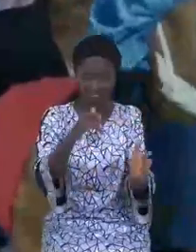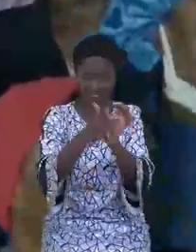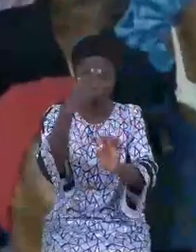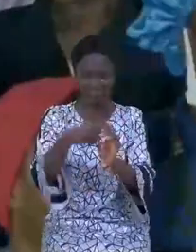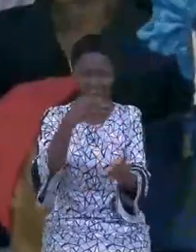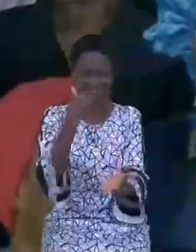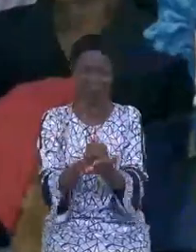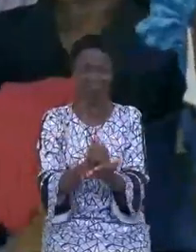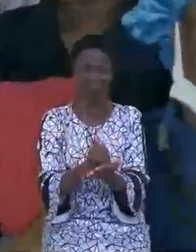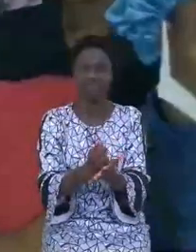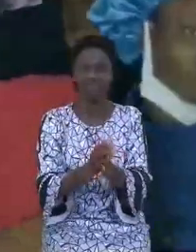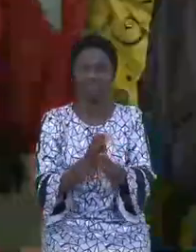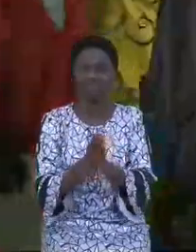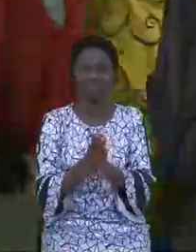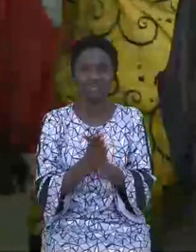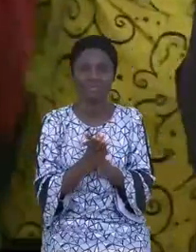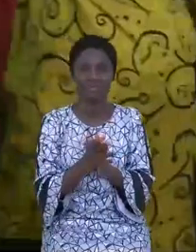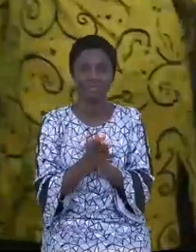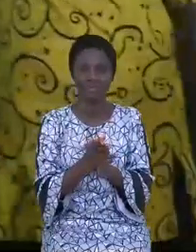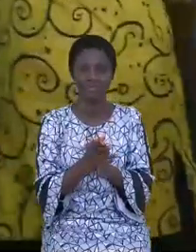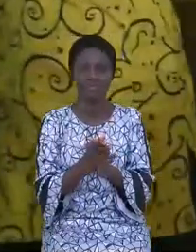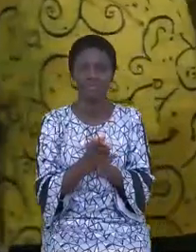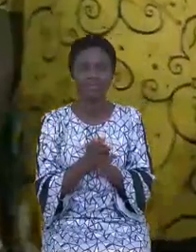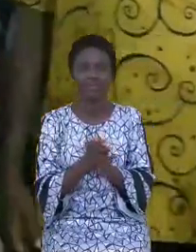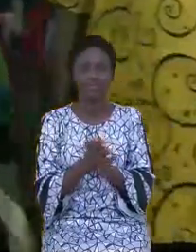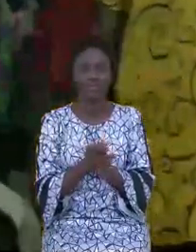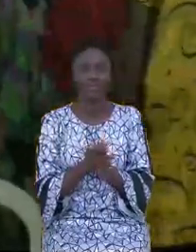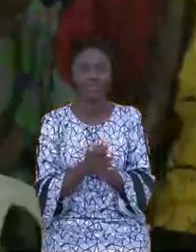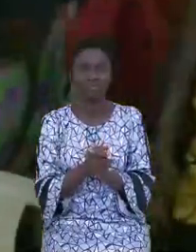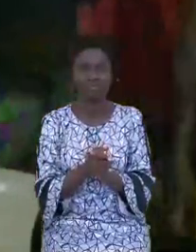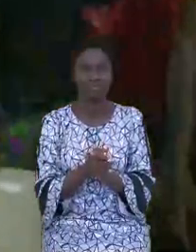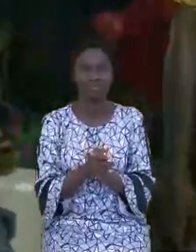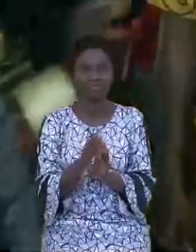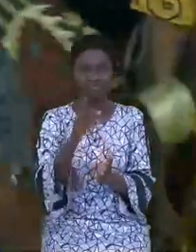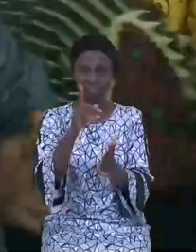Examine-toi, examine-toi. Tu verras ton miracle, ta guérison, ta délivrance.